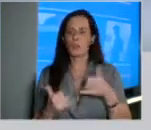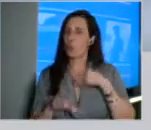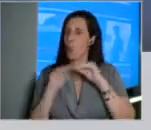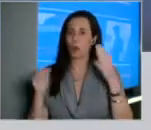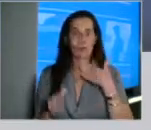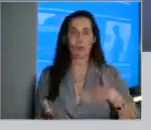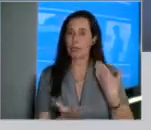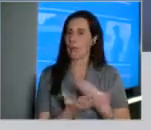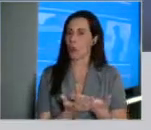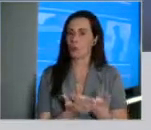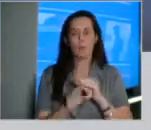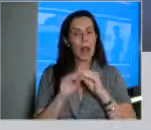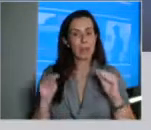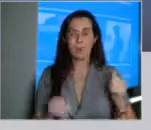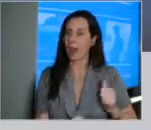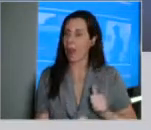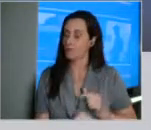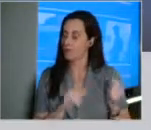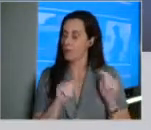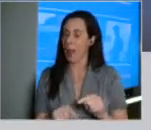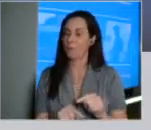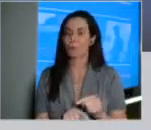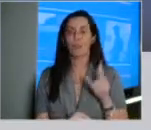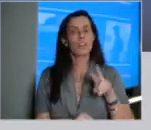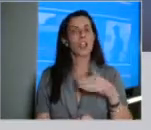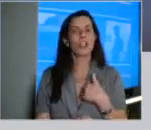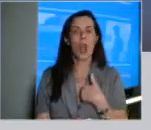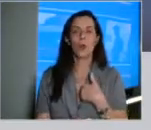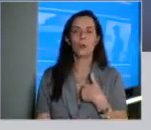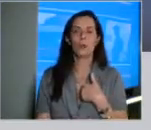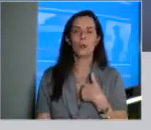לעברית מתנדבות בארגון, שמלמדות את אותם חיילים שמגיעים לארץ. ויש לנו